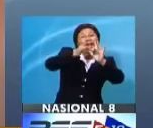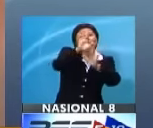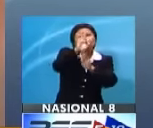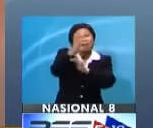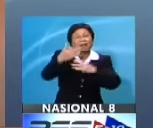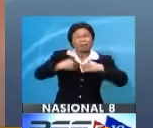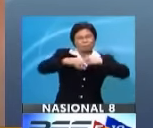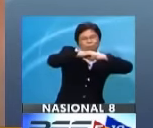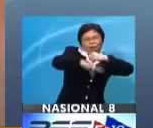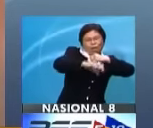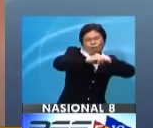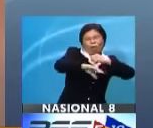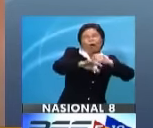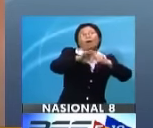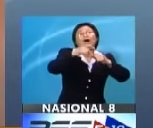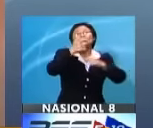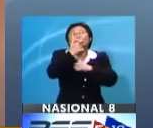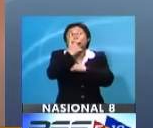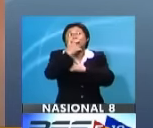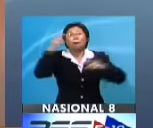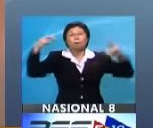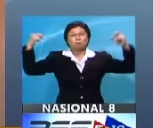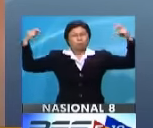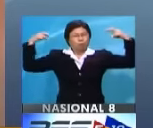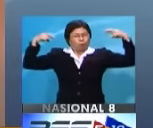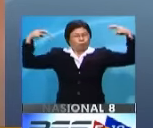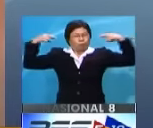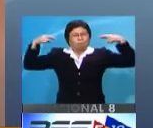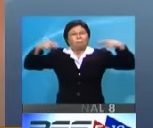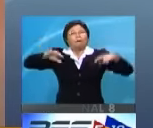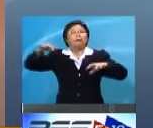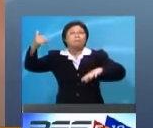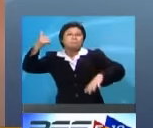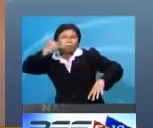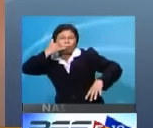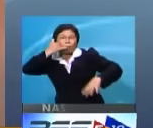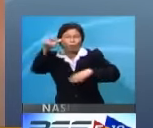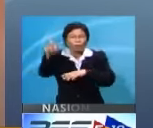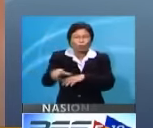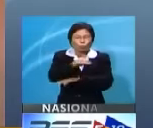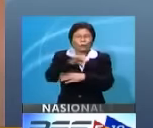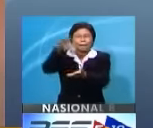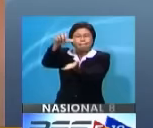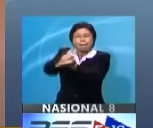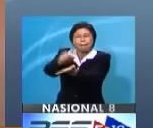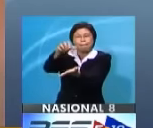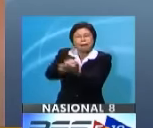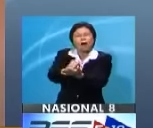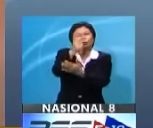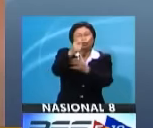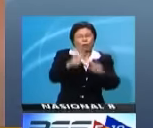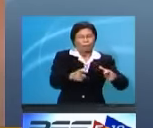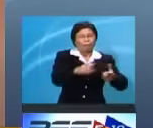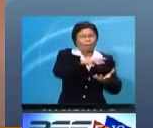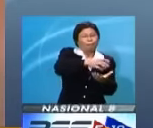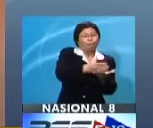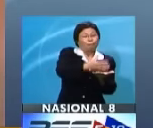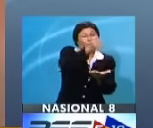yang mempromosi biskut raksasa, dan suspek menghubungi individu berkenaan serta memesan 2 balang biskut dengan